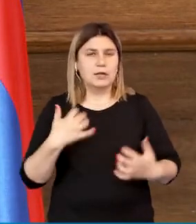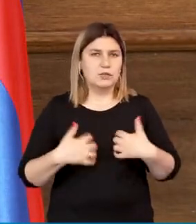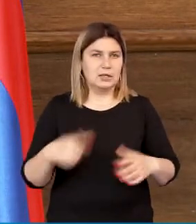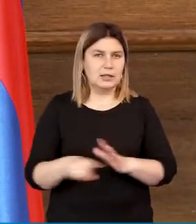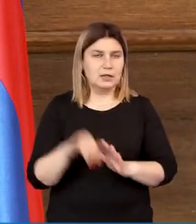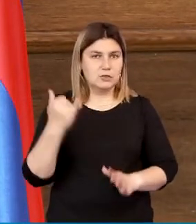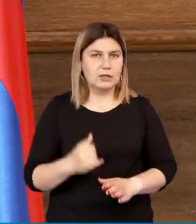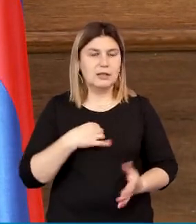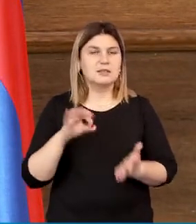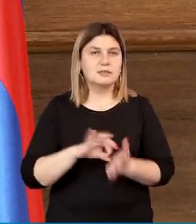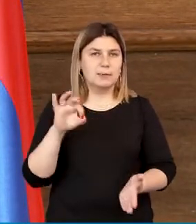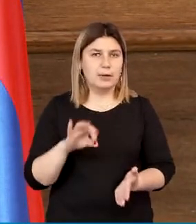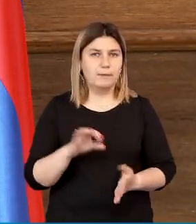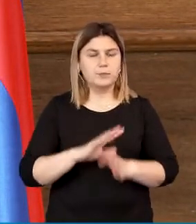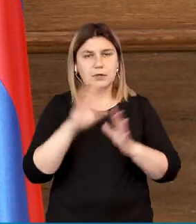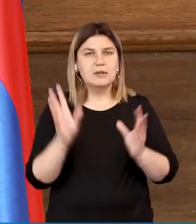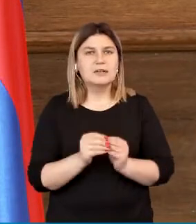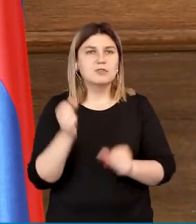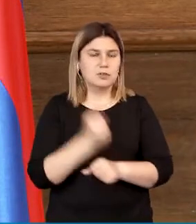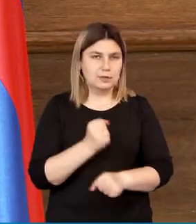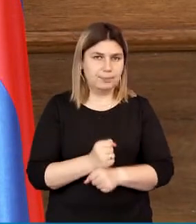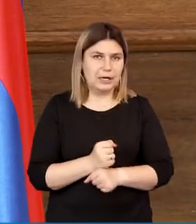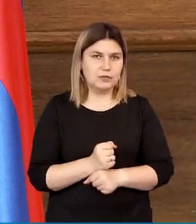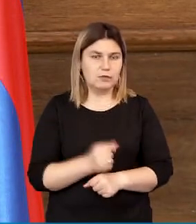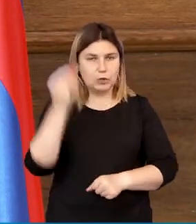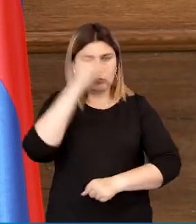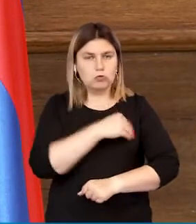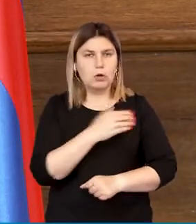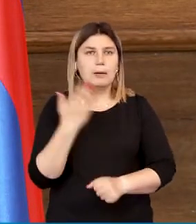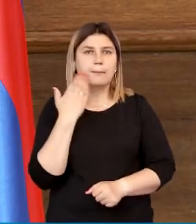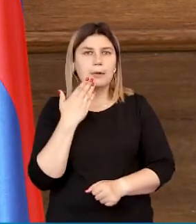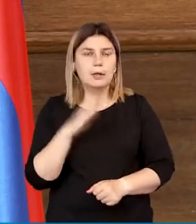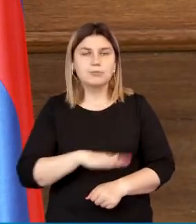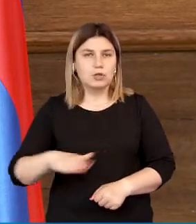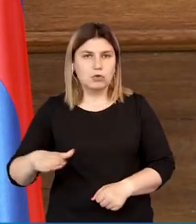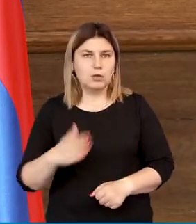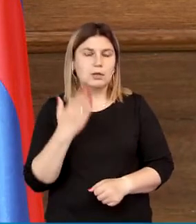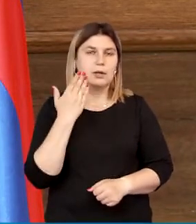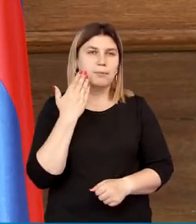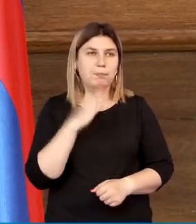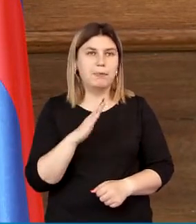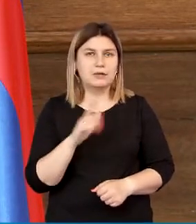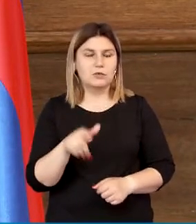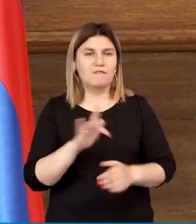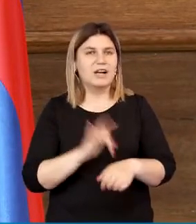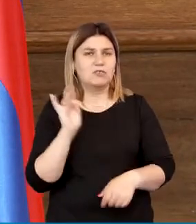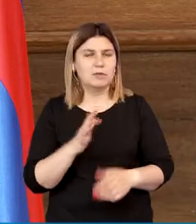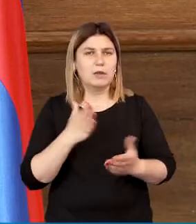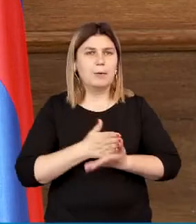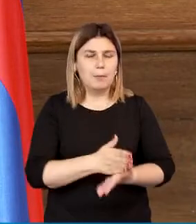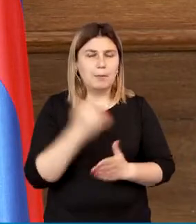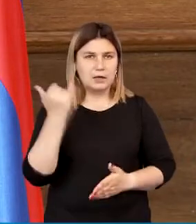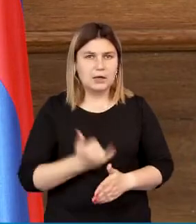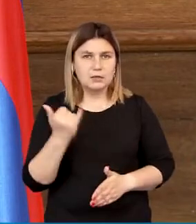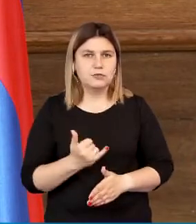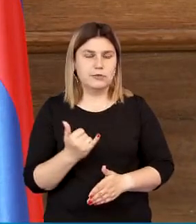drugiej strony zapewniam, że wszyscy pracownicy szkół są bardzo mocno, przedszkoli, przepraszam, są bardzo mocno uczuleni na to, żeby tym dzieciom pomagać właśnie